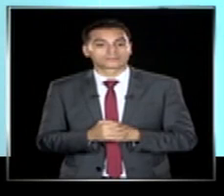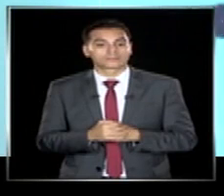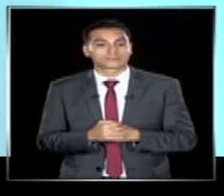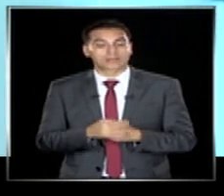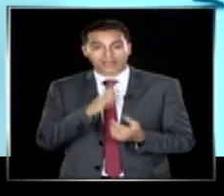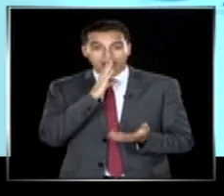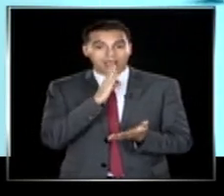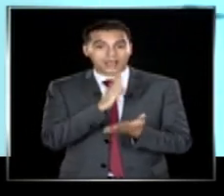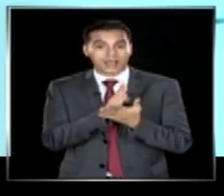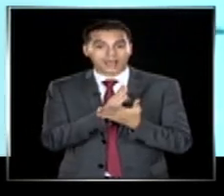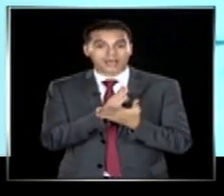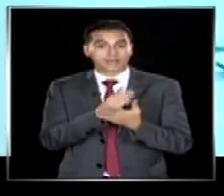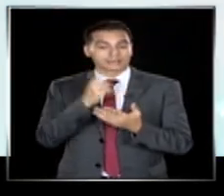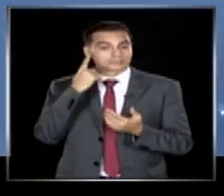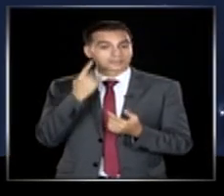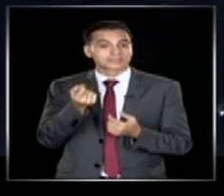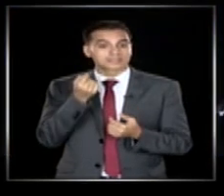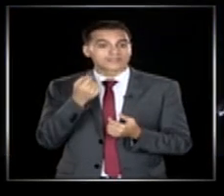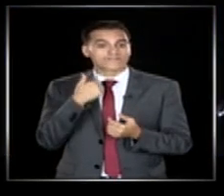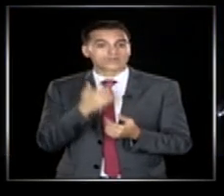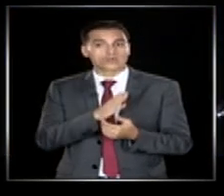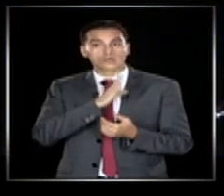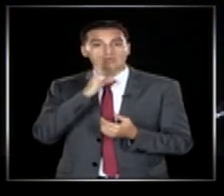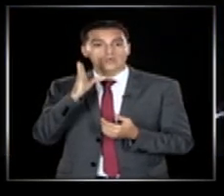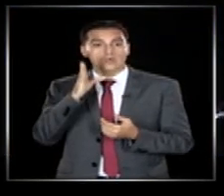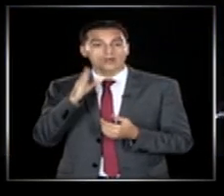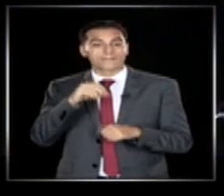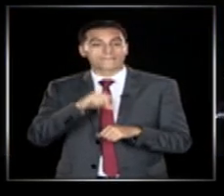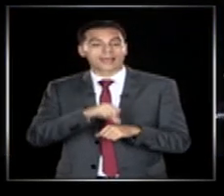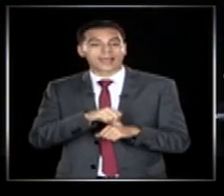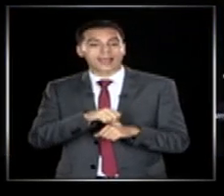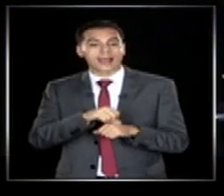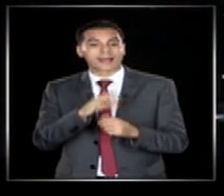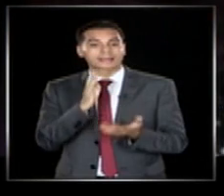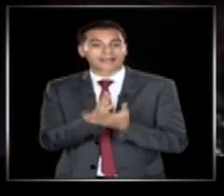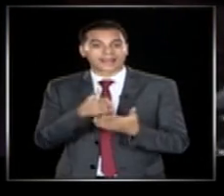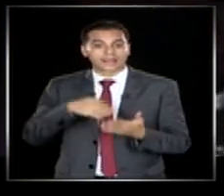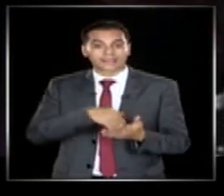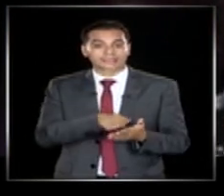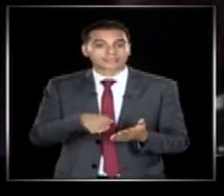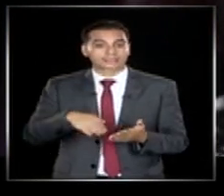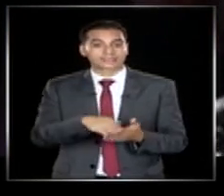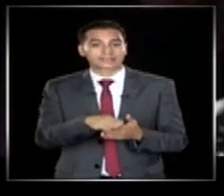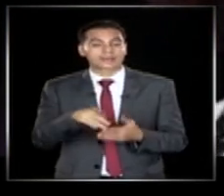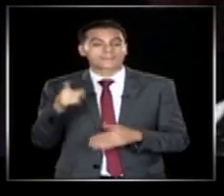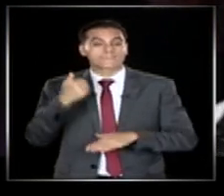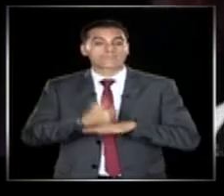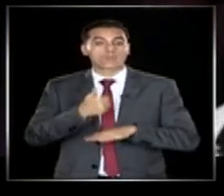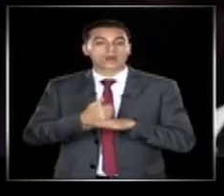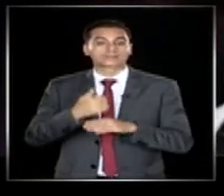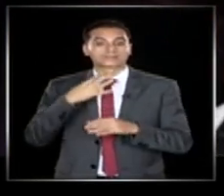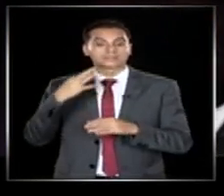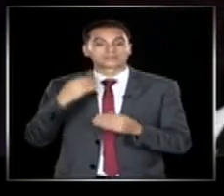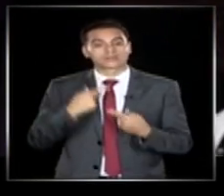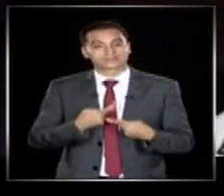رحنا رحلة بالصدفة خالص البحتة لمكان بيعلم التزحلق على الجليد في مصر، كانت دعوة من المهندسة سمر حسب